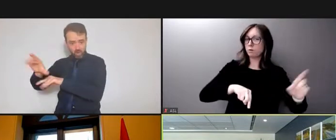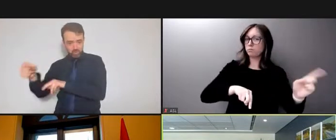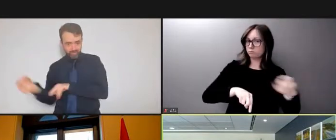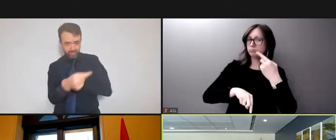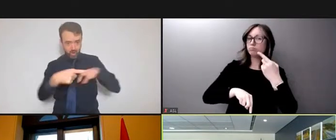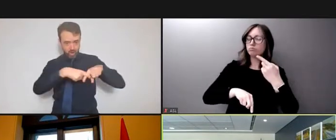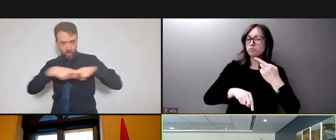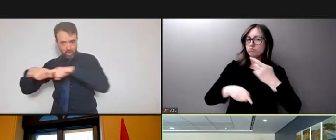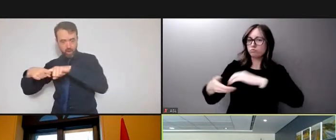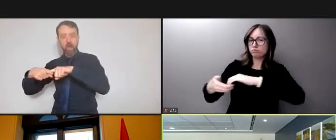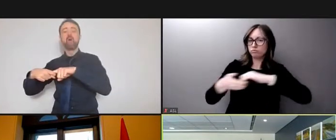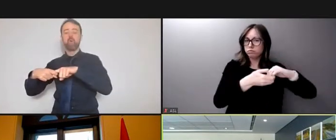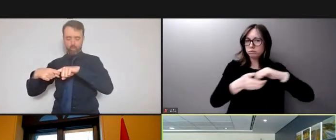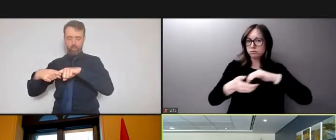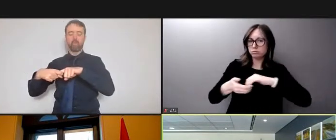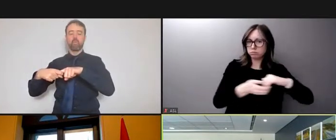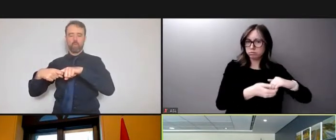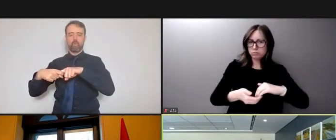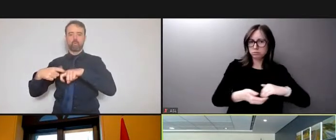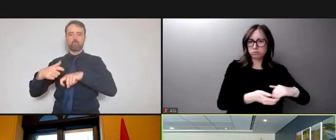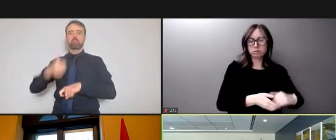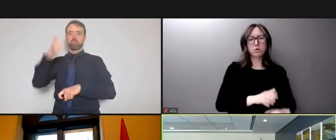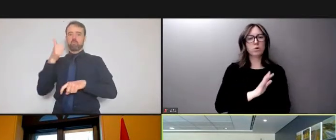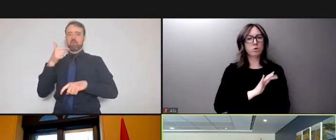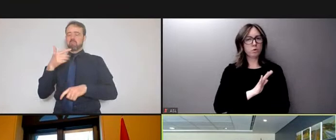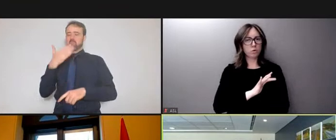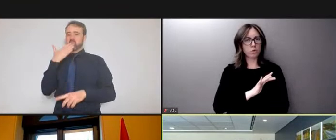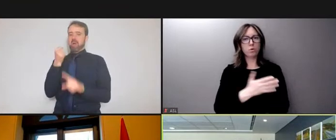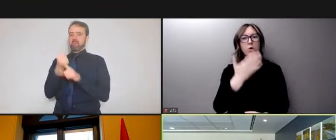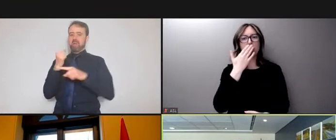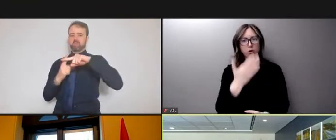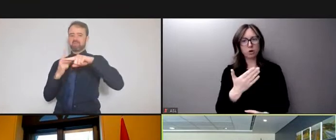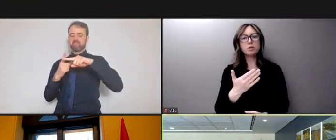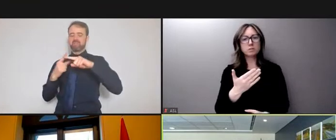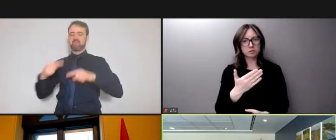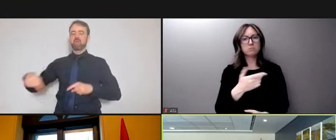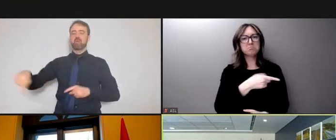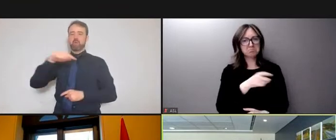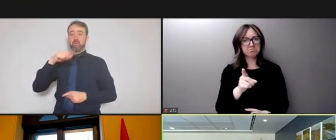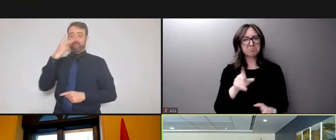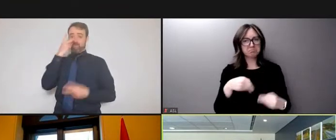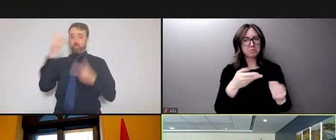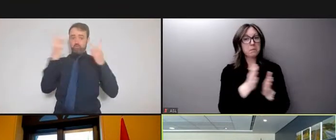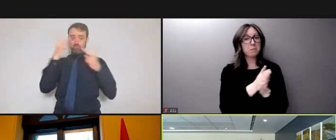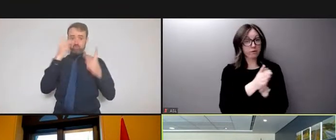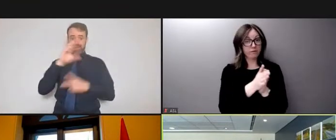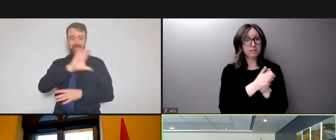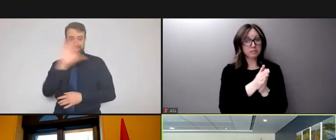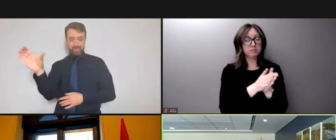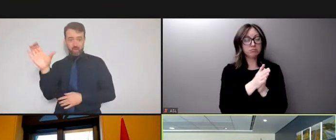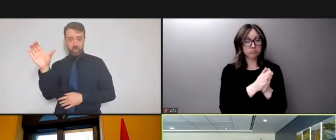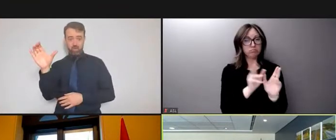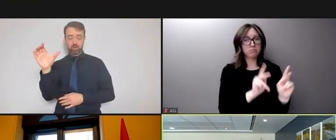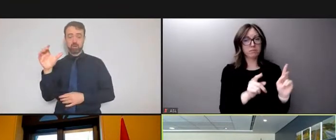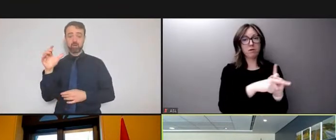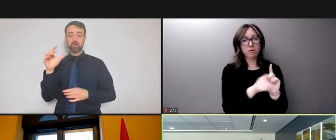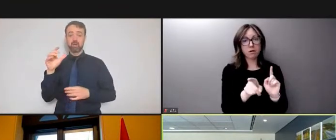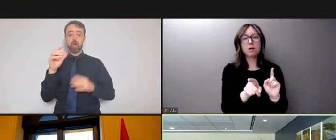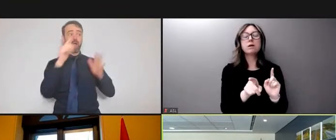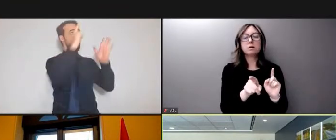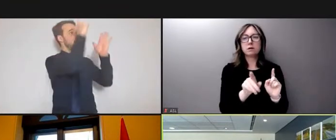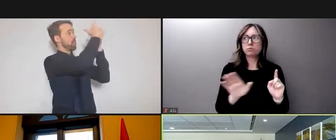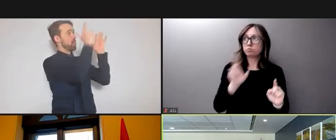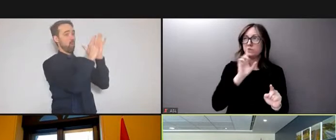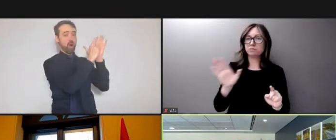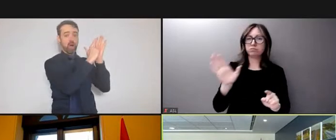Ça a incentivisé les personnes, on l'a déjà vu, à travers le Canada. Une fois qu'on avait la loi,